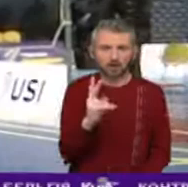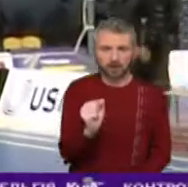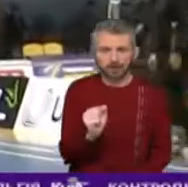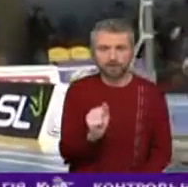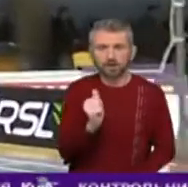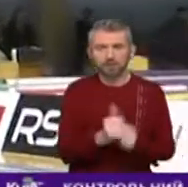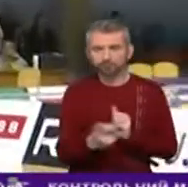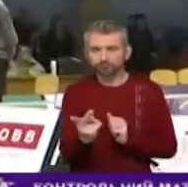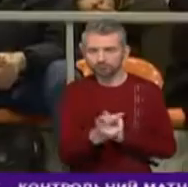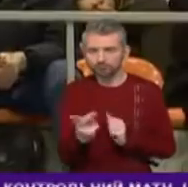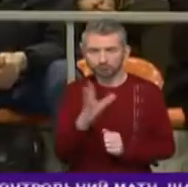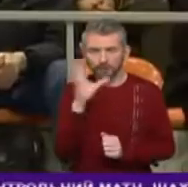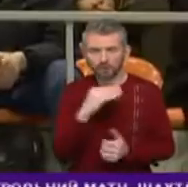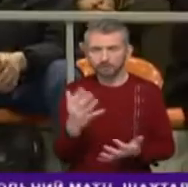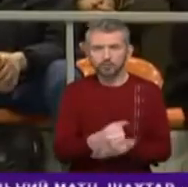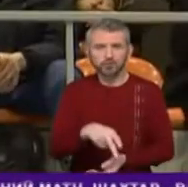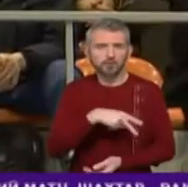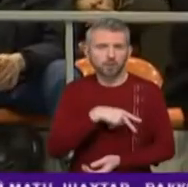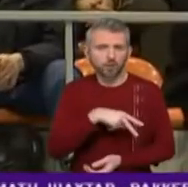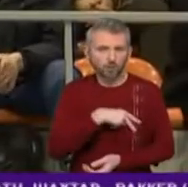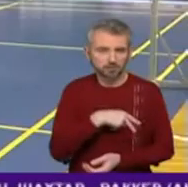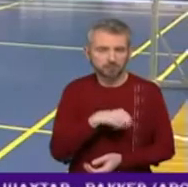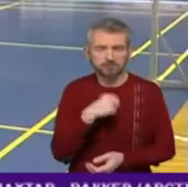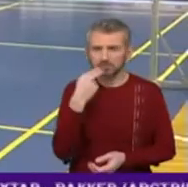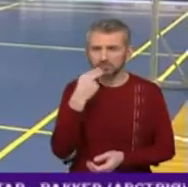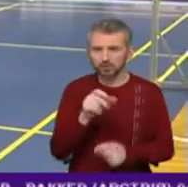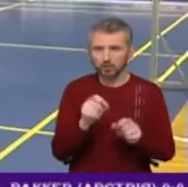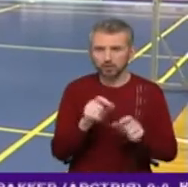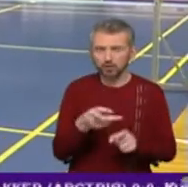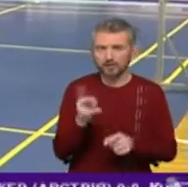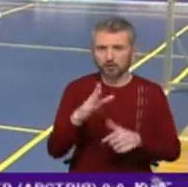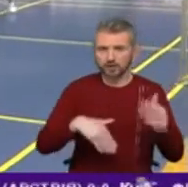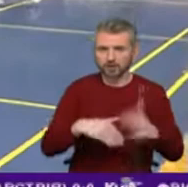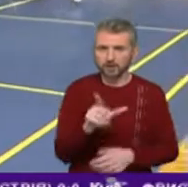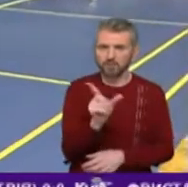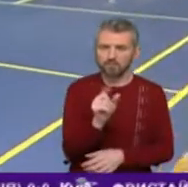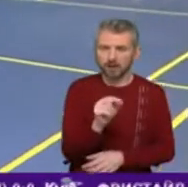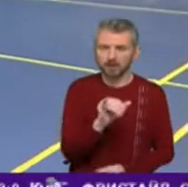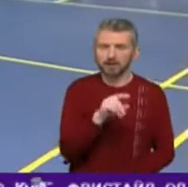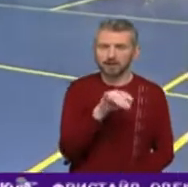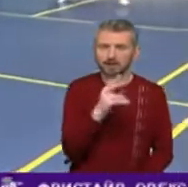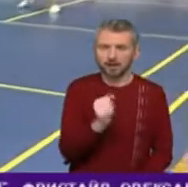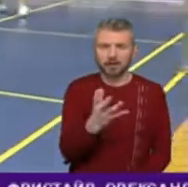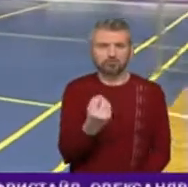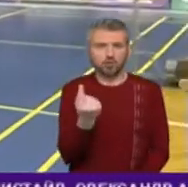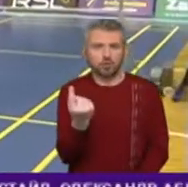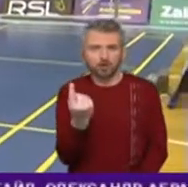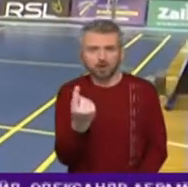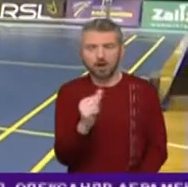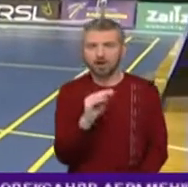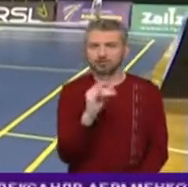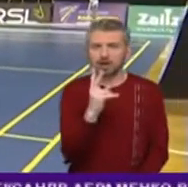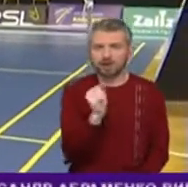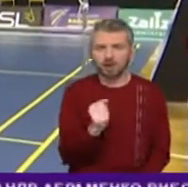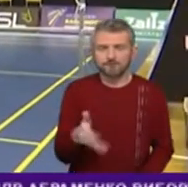Кожна з них зуміла вибороти нагороди найвищої проби відразу у 2 розрядах. У парі, а Ільїнська ще й в одиночному розряді, а Жарка